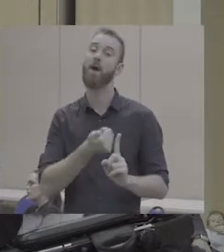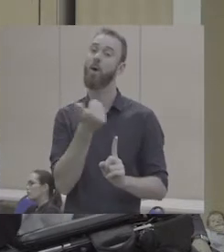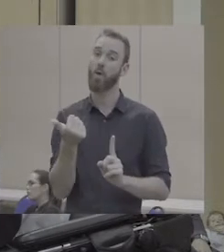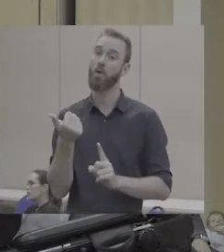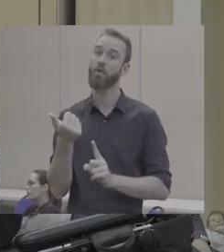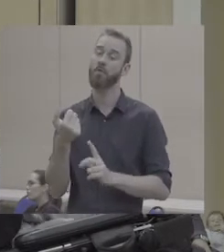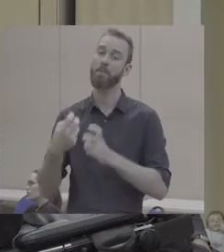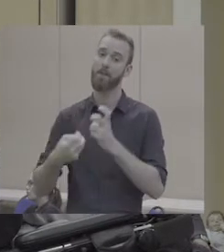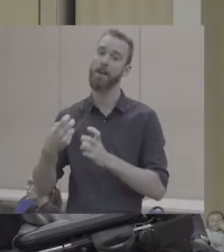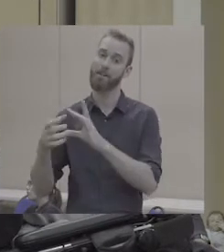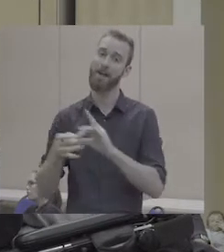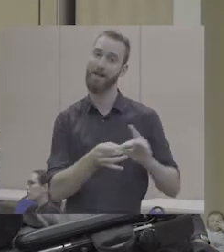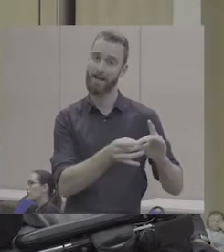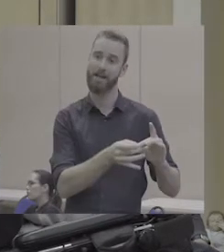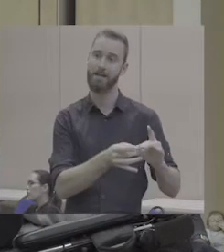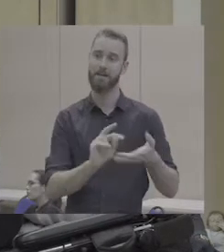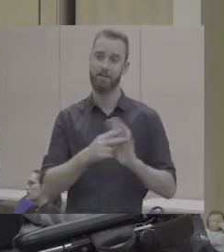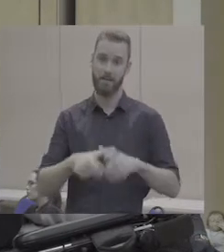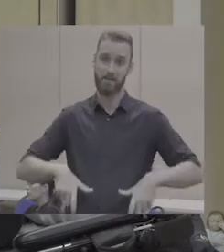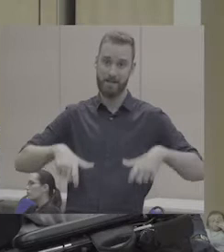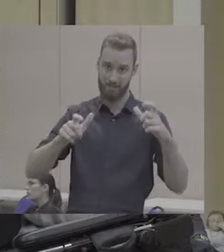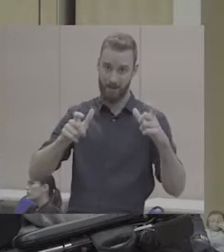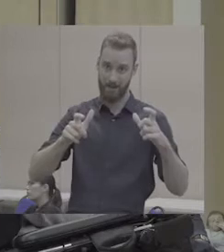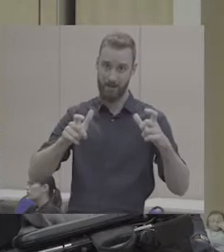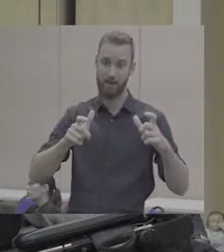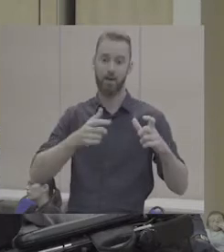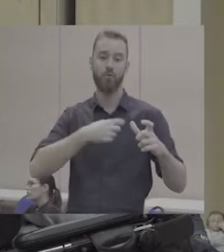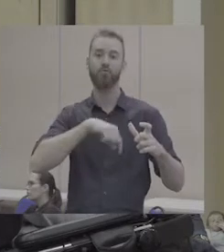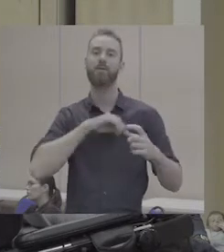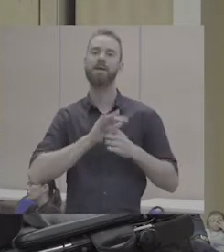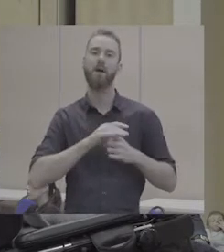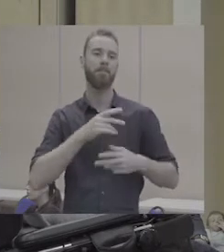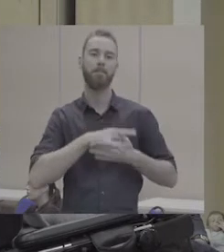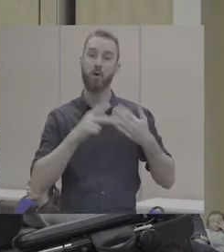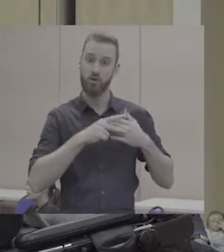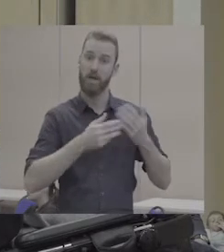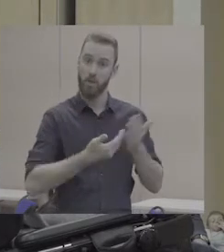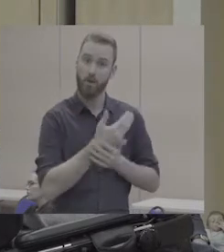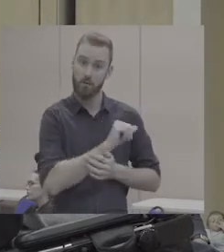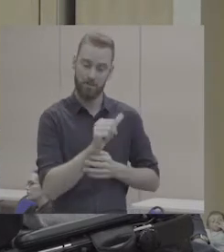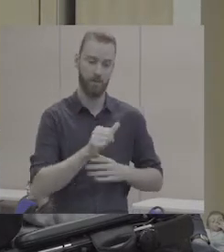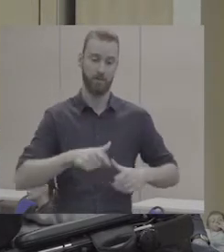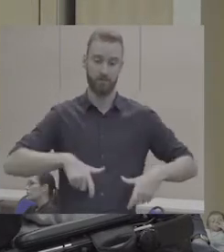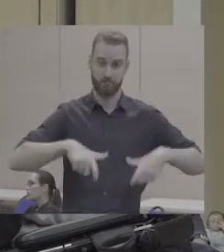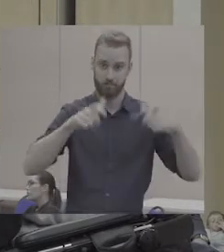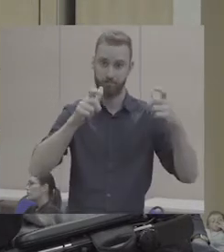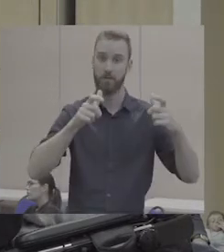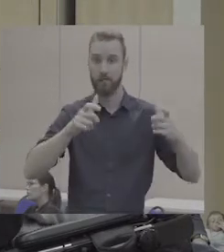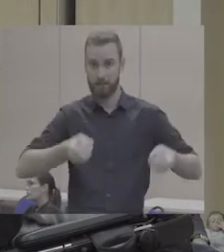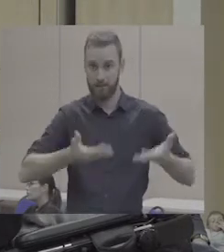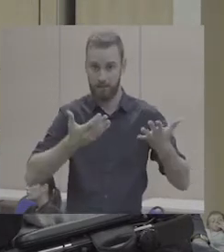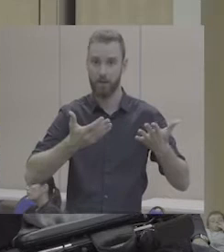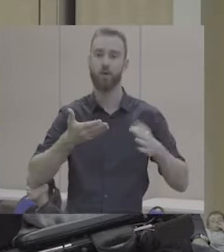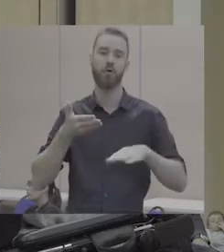impact. Ça veut dire qu'on va livrer un bâtiment, dans le cas de nous où on produit des projets neufs, on va le livrer tel